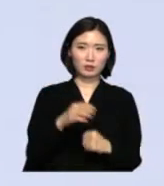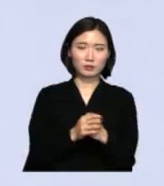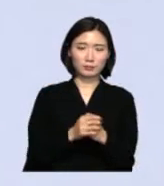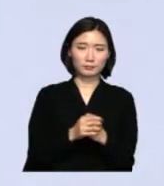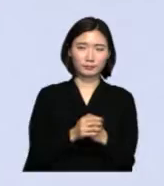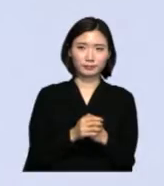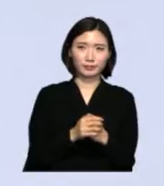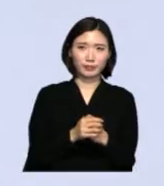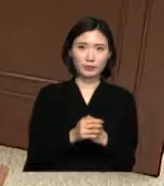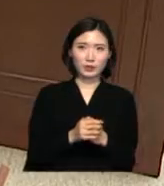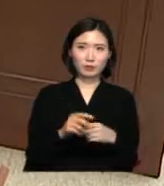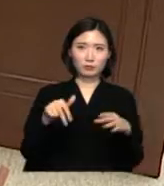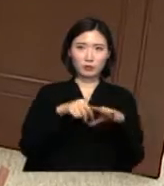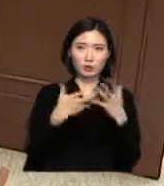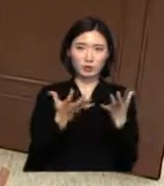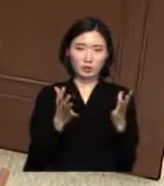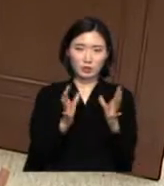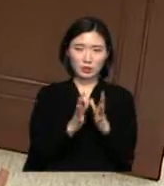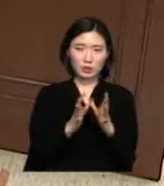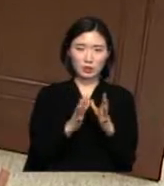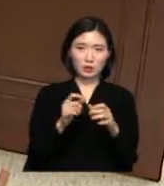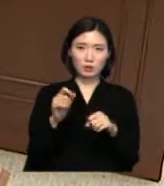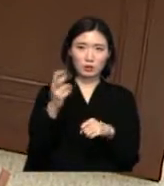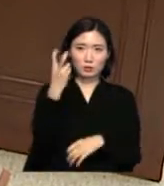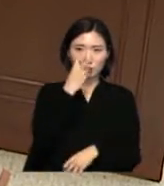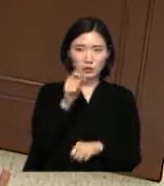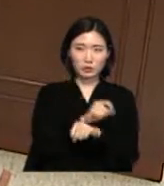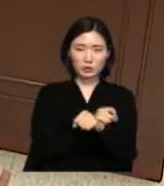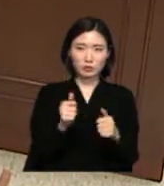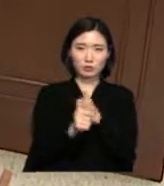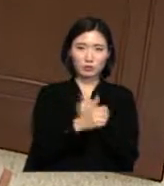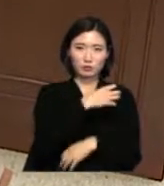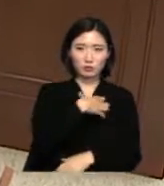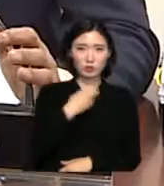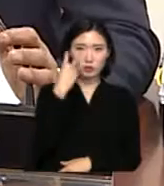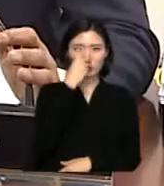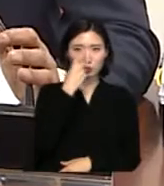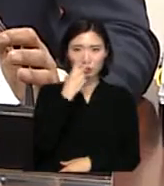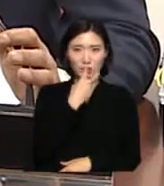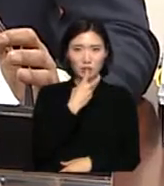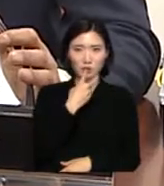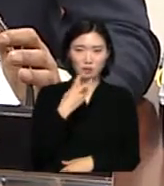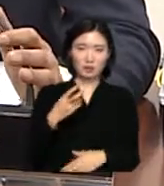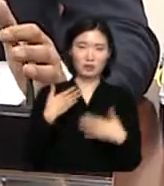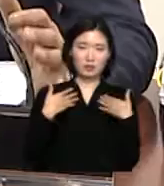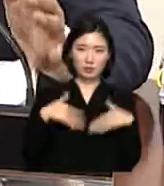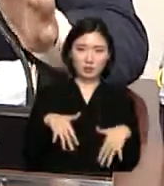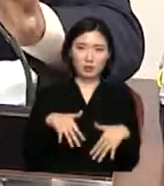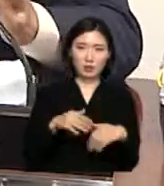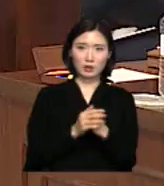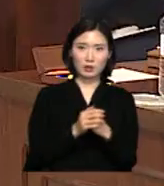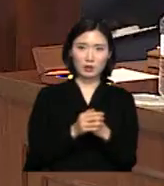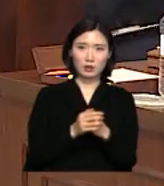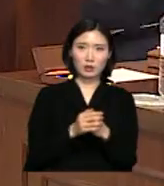한편 광진문화재단 조사특위는 구청 감사가 기대에 못 미친다며 조만간 검찰 측에